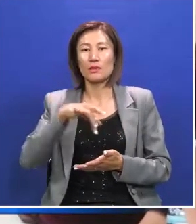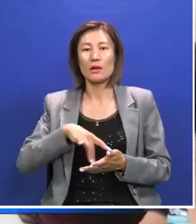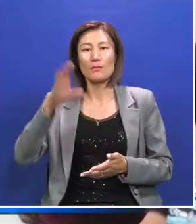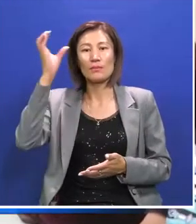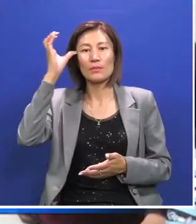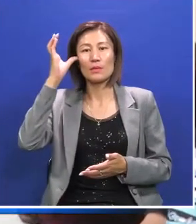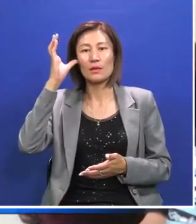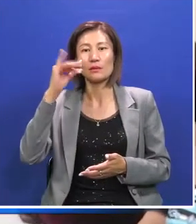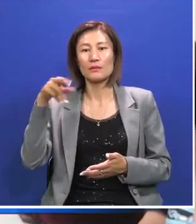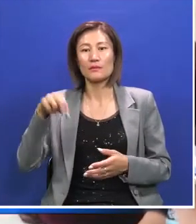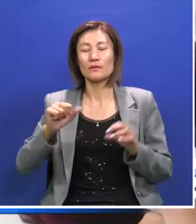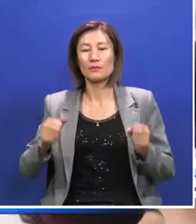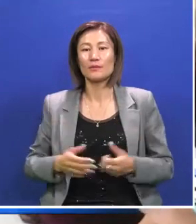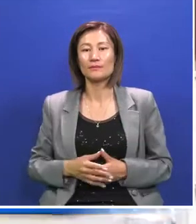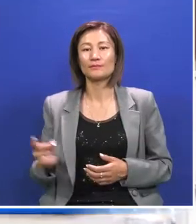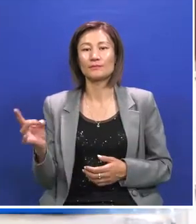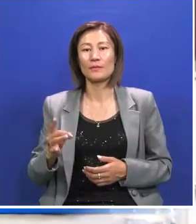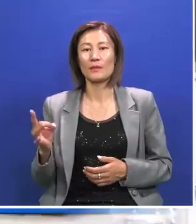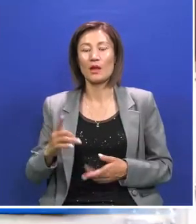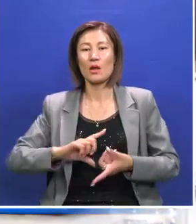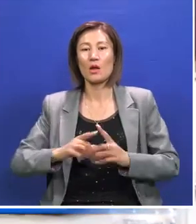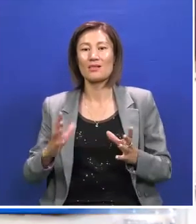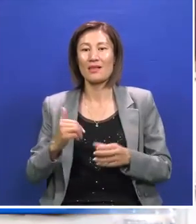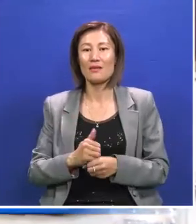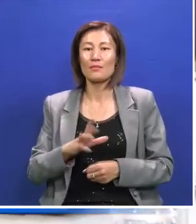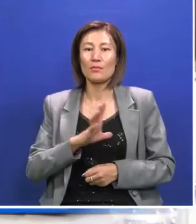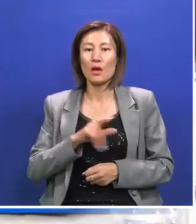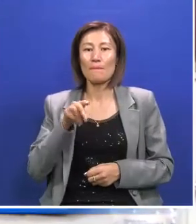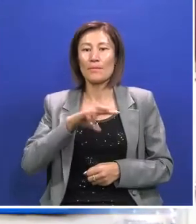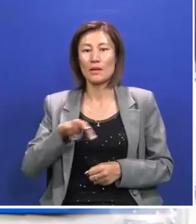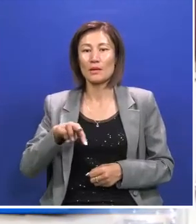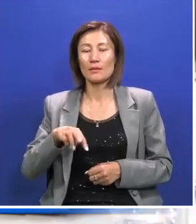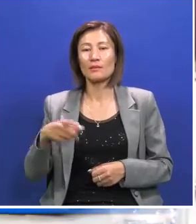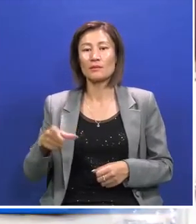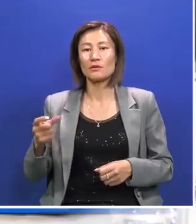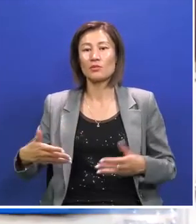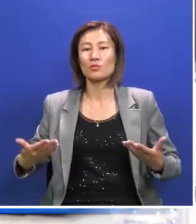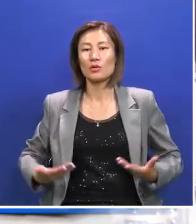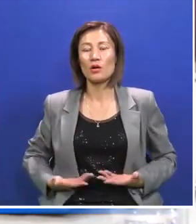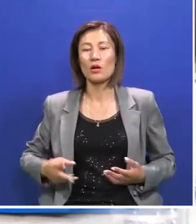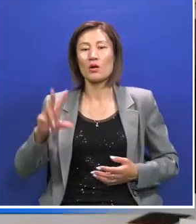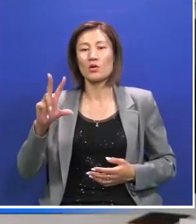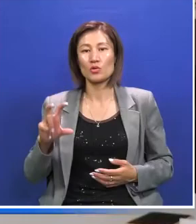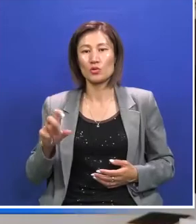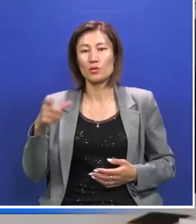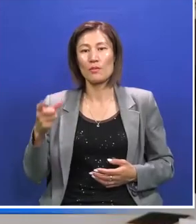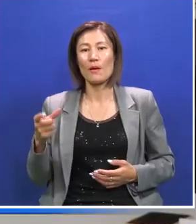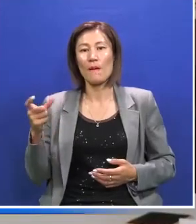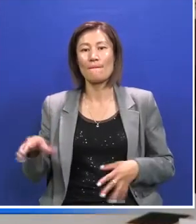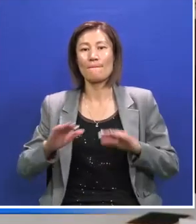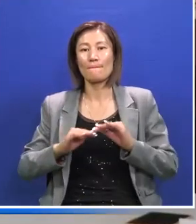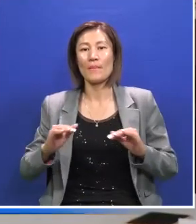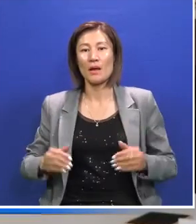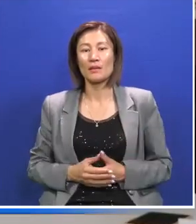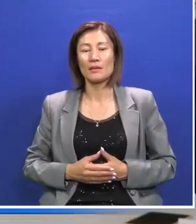саласына инвестиция тарту бойынша республикада көш бастап тұр. Миллионды тұрғыны бар қаланың мектептерінде 300 мыңнан астам оқушы бар.